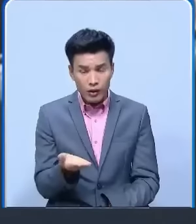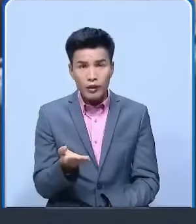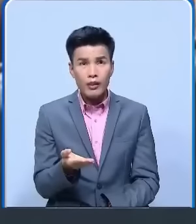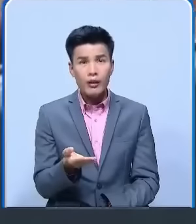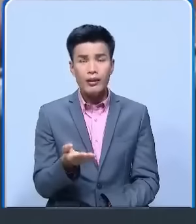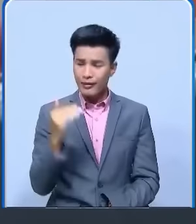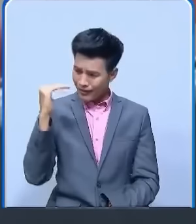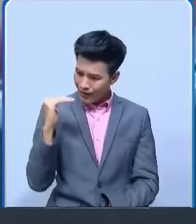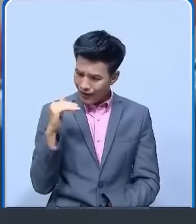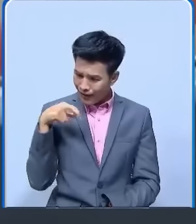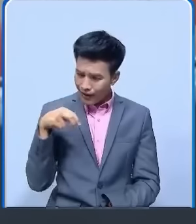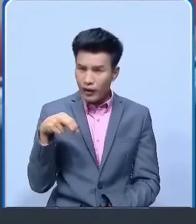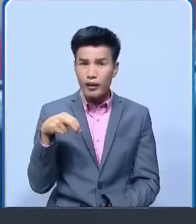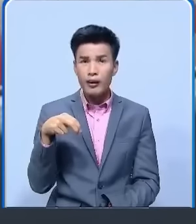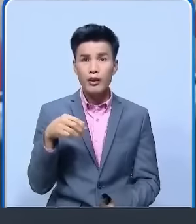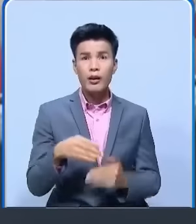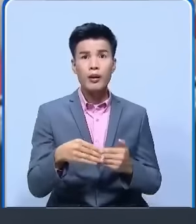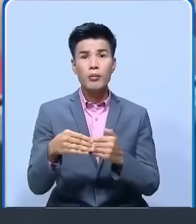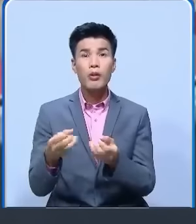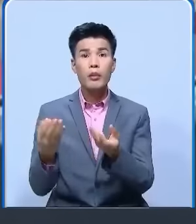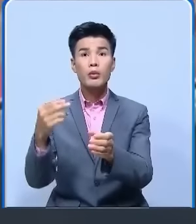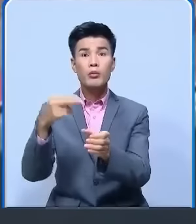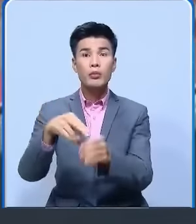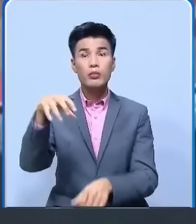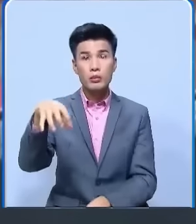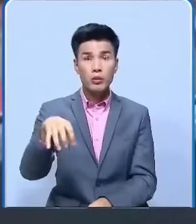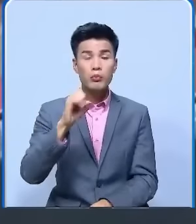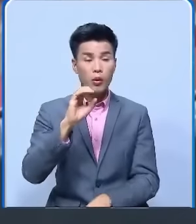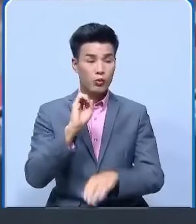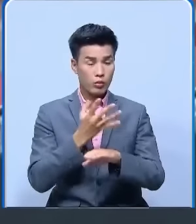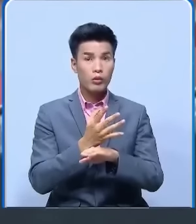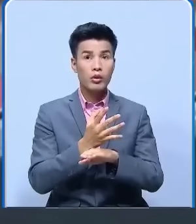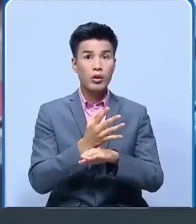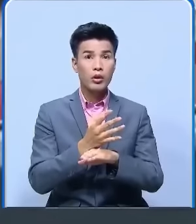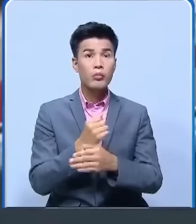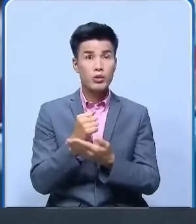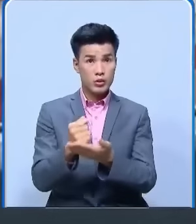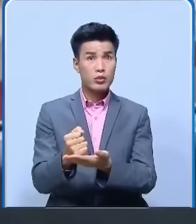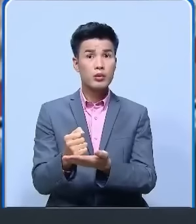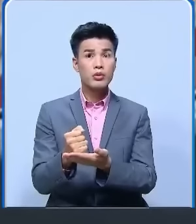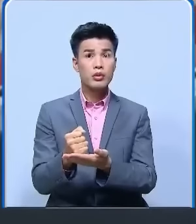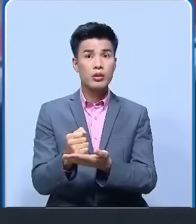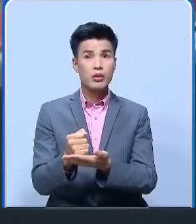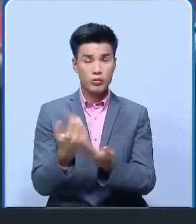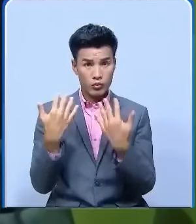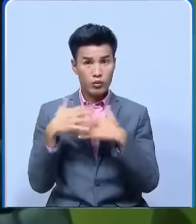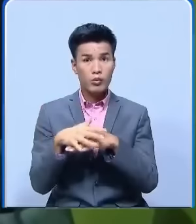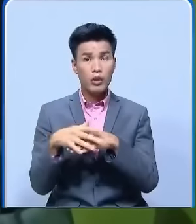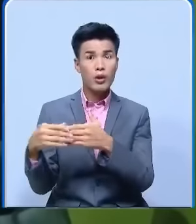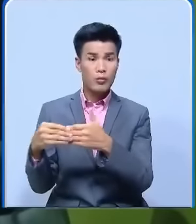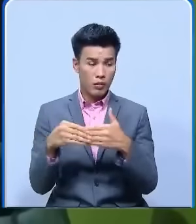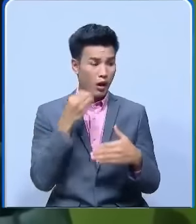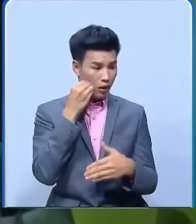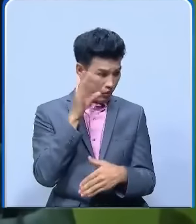นิดเดียวนะคนก็เลยแบบพามาส่งที่ปั๊มน้ำมันแจ้งให้กู้ภัยมาช่วยหน่อยแล้วก็พาน้องกลับบ้าน